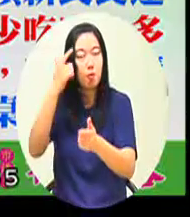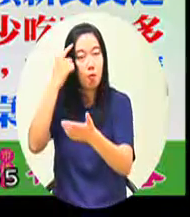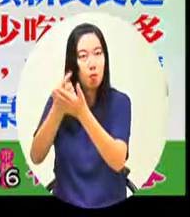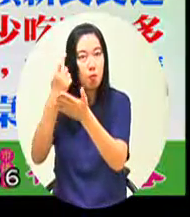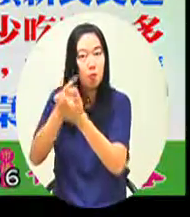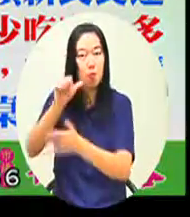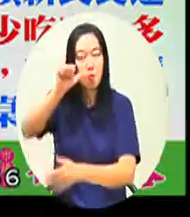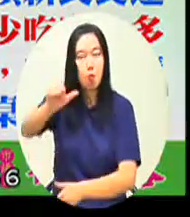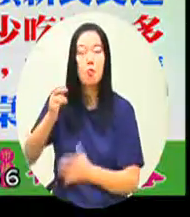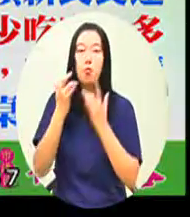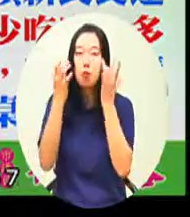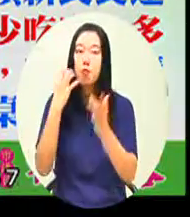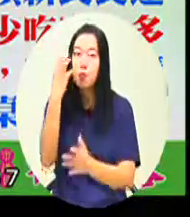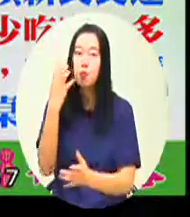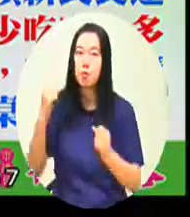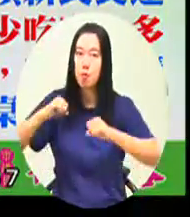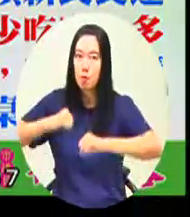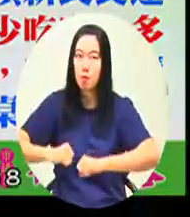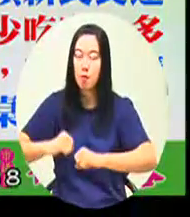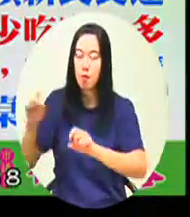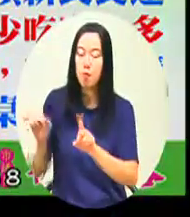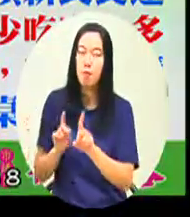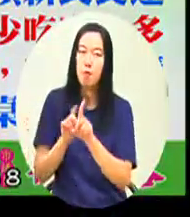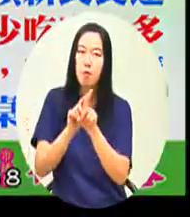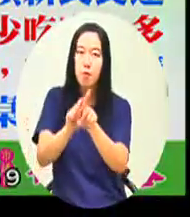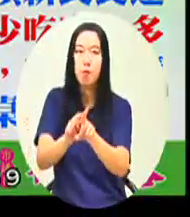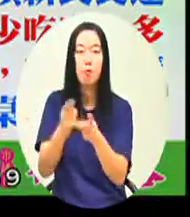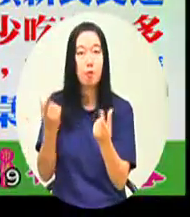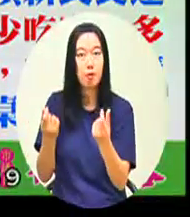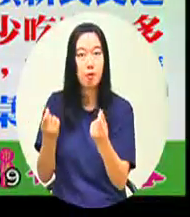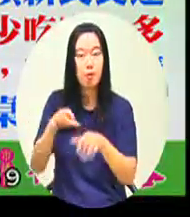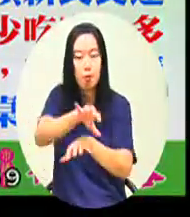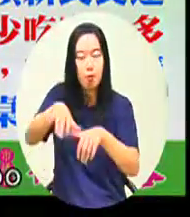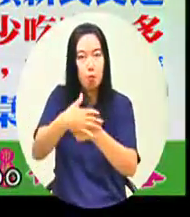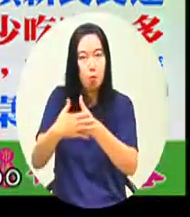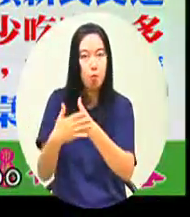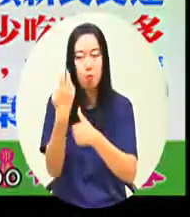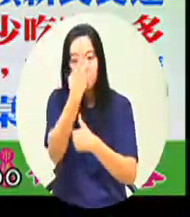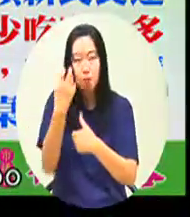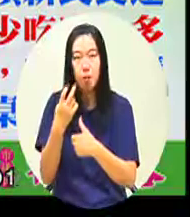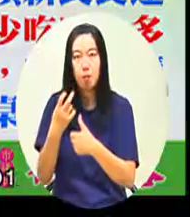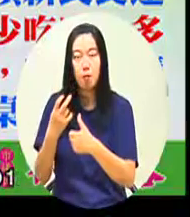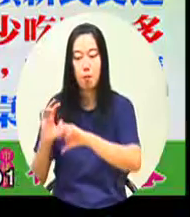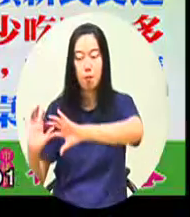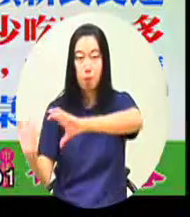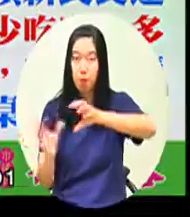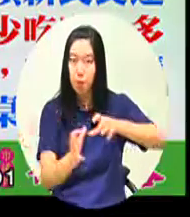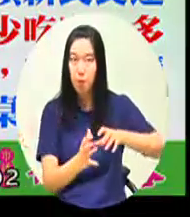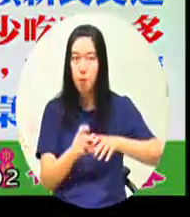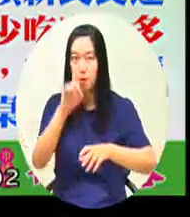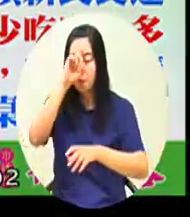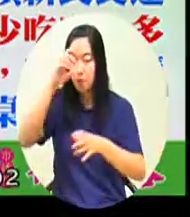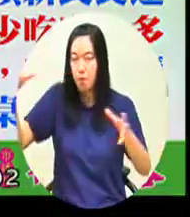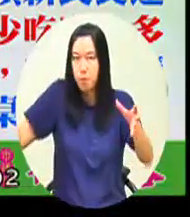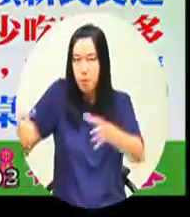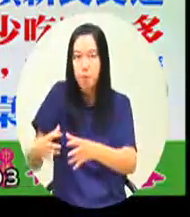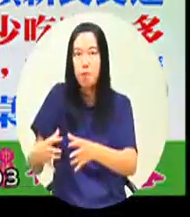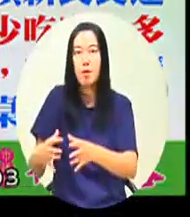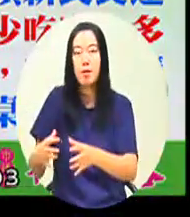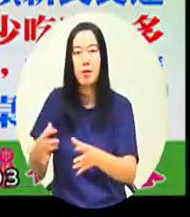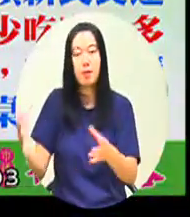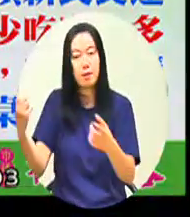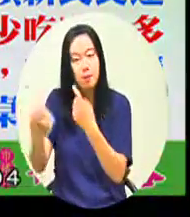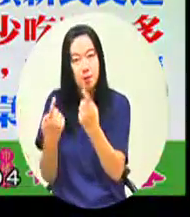蔬果，健康跟着走，环保顾地球，希望大家一起来响应，少吃肉，多